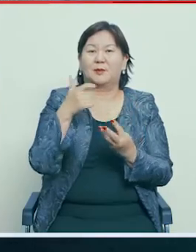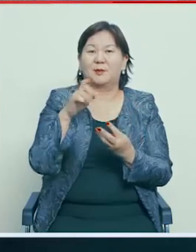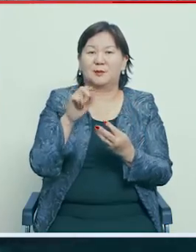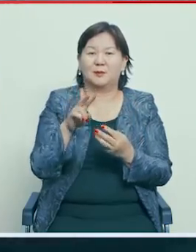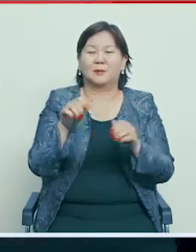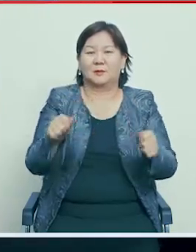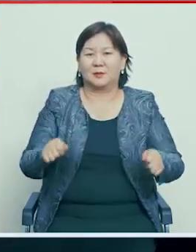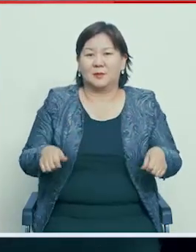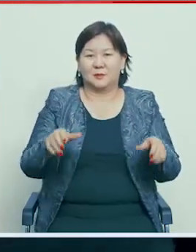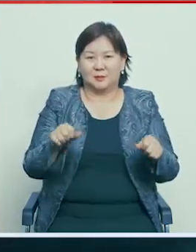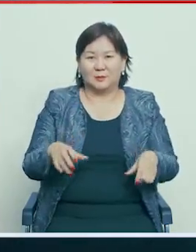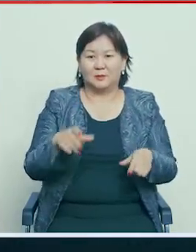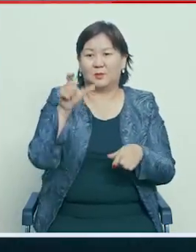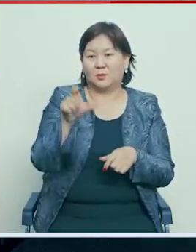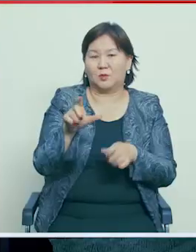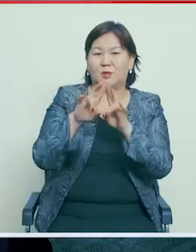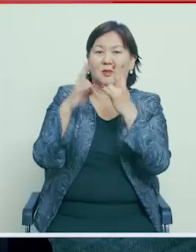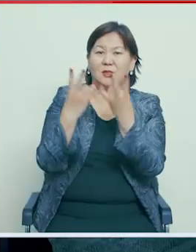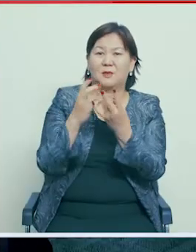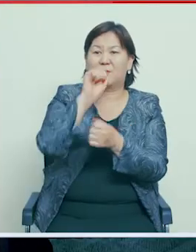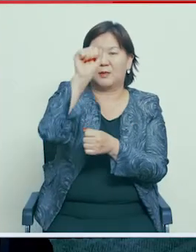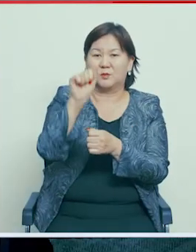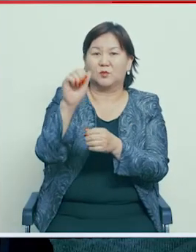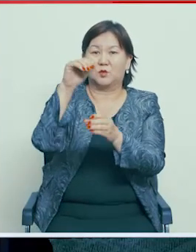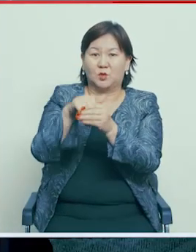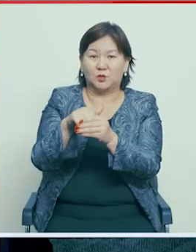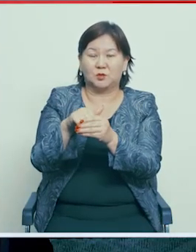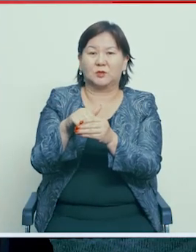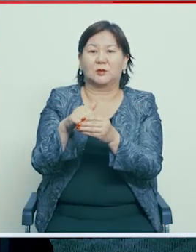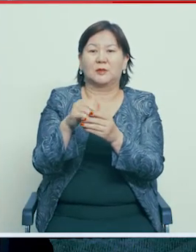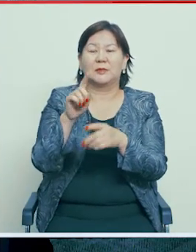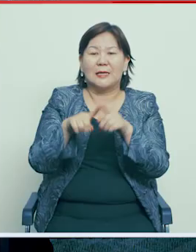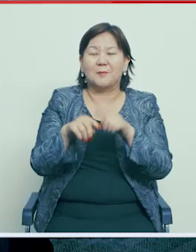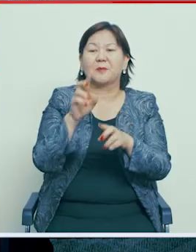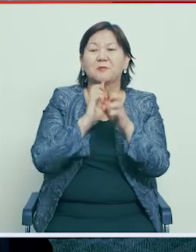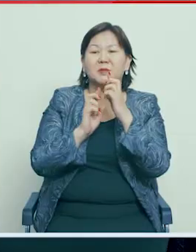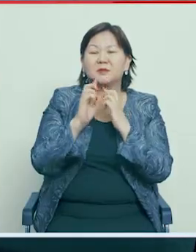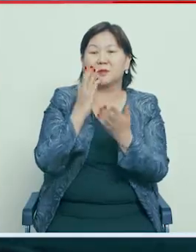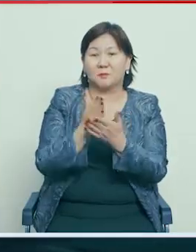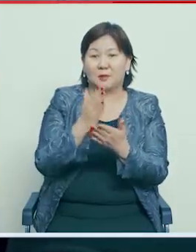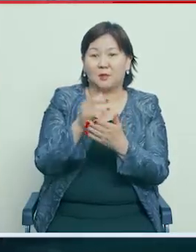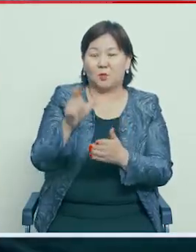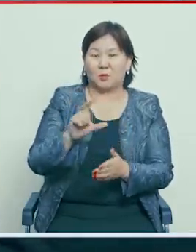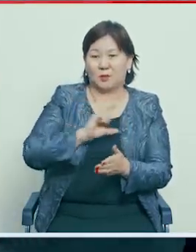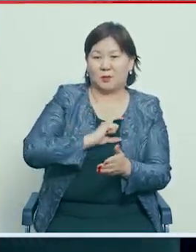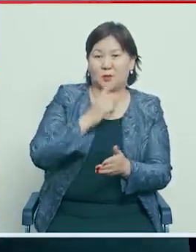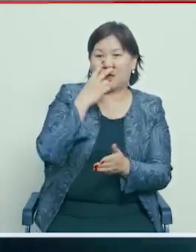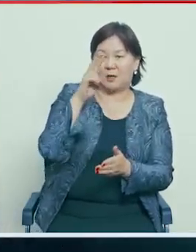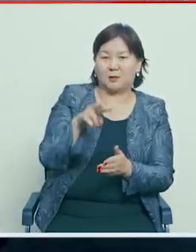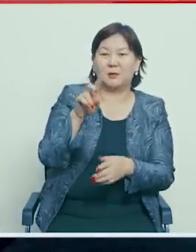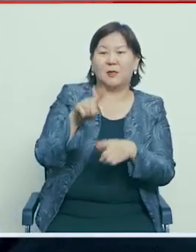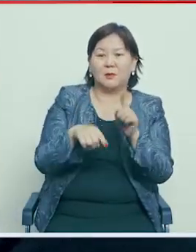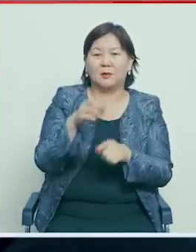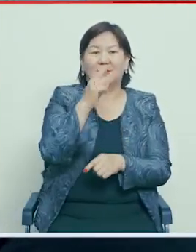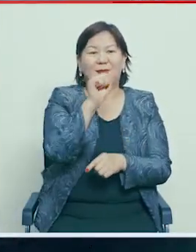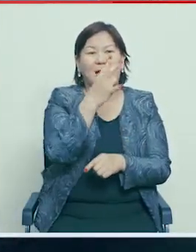жишээл тэрэгэнтертэй хүн гэхэд нийгмийн асуудалд оролцъё гэхэд ямар бэрхшээл байдгийг хүний эрхийн талаас нь хараанд ямар байхын,